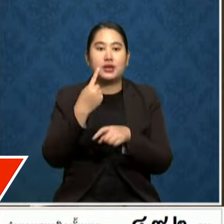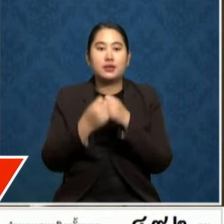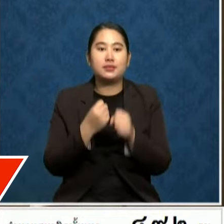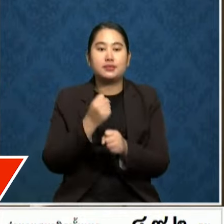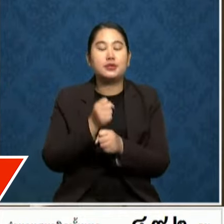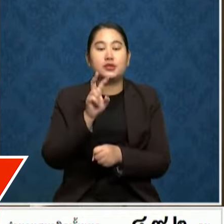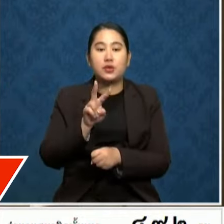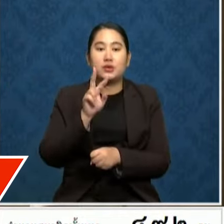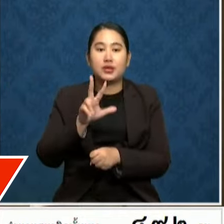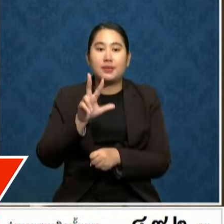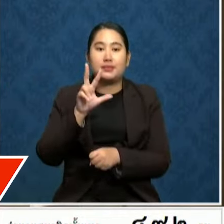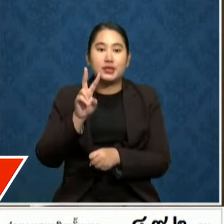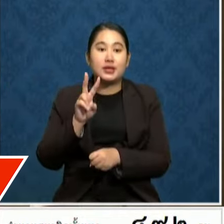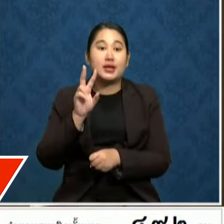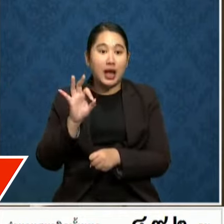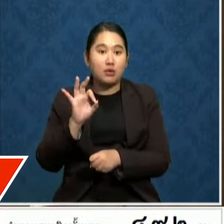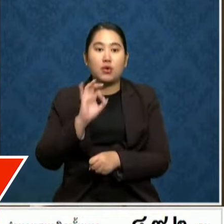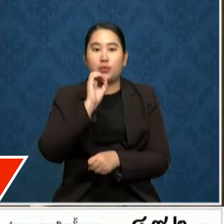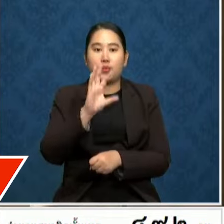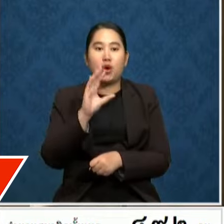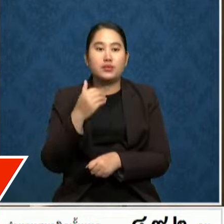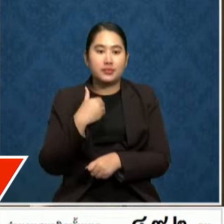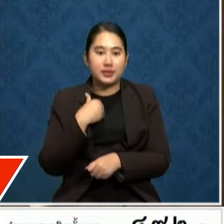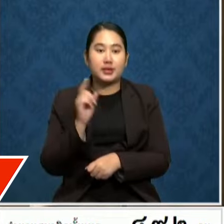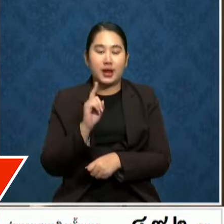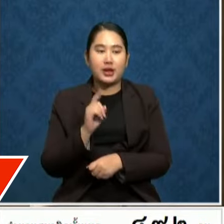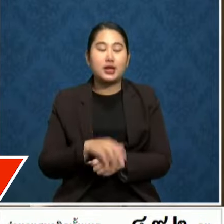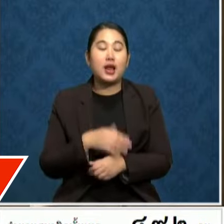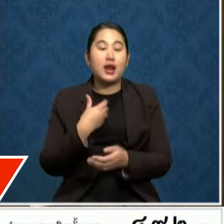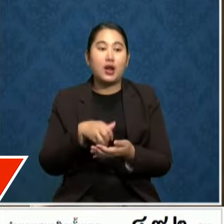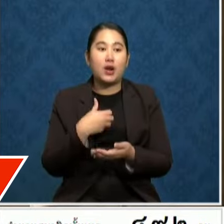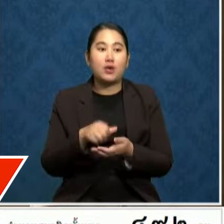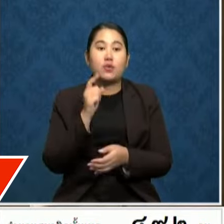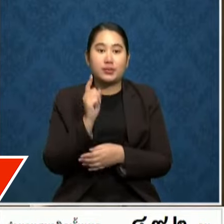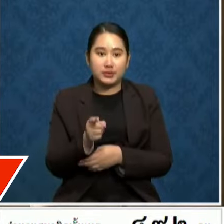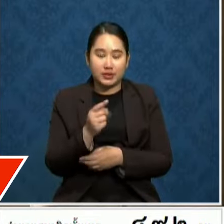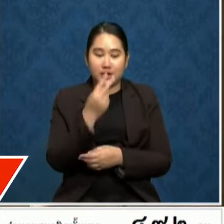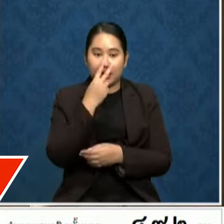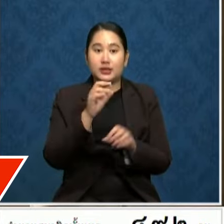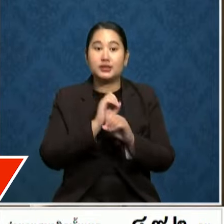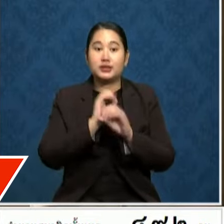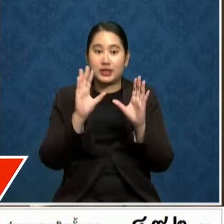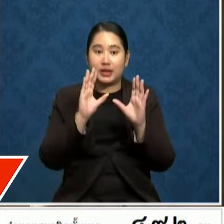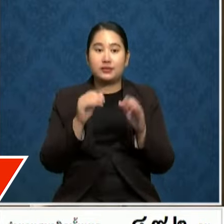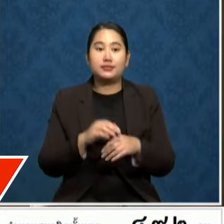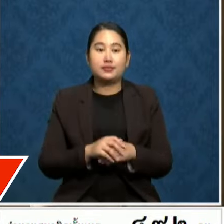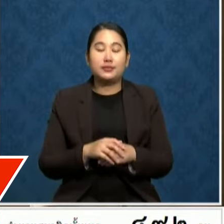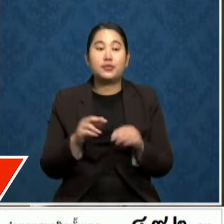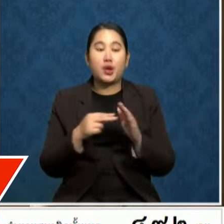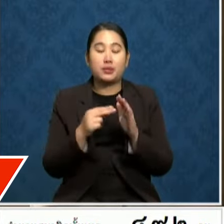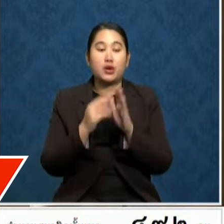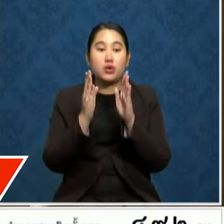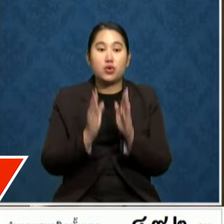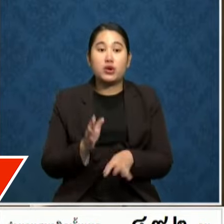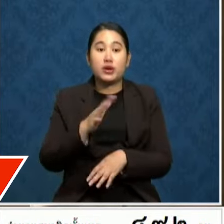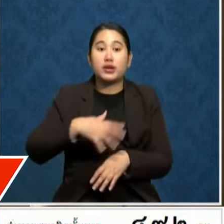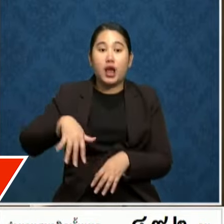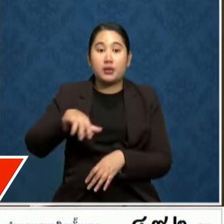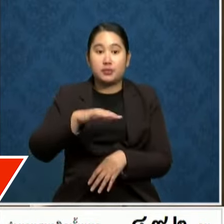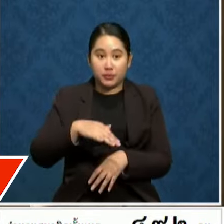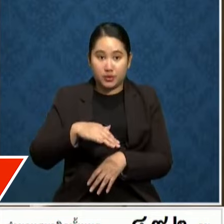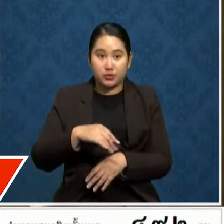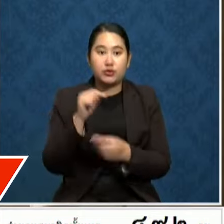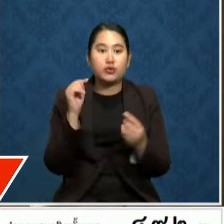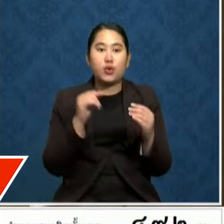2319ค่ะว่าเราถือว่าความจริงเหล่านี้เป็นประจักษ์ในชัดตนเองว่ามนุษย์ทุกคนถูกสร้าง